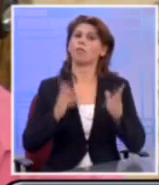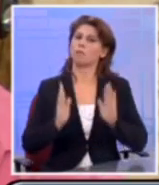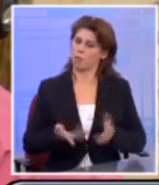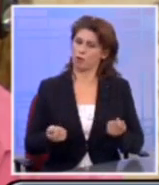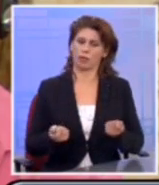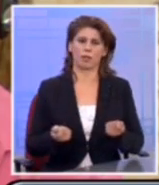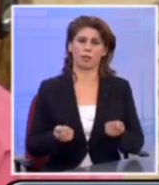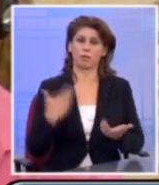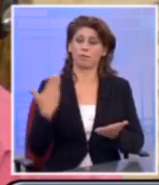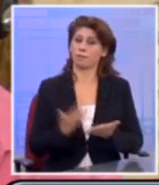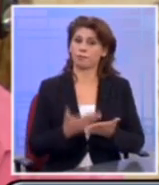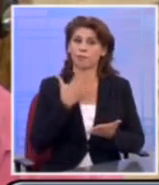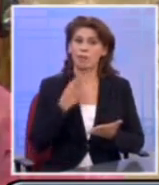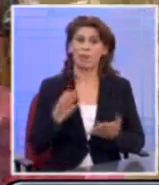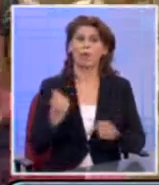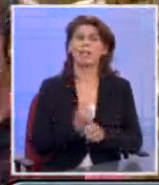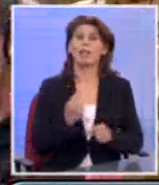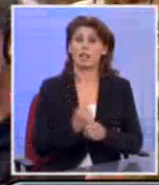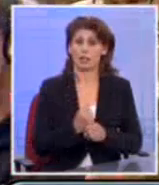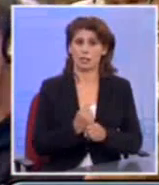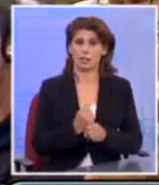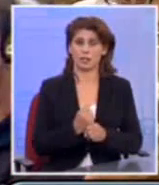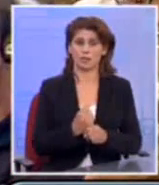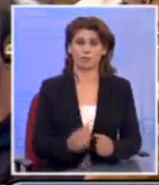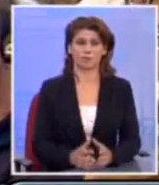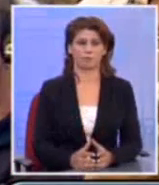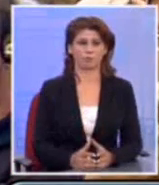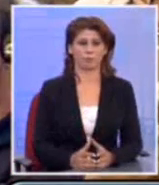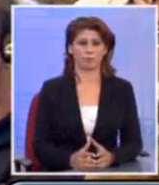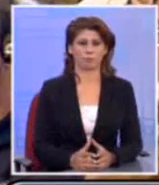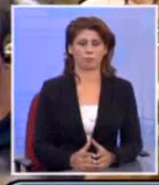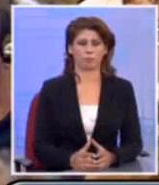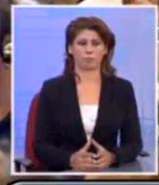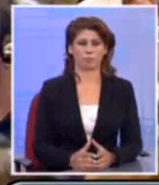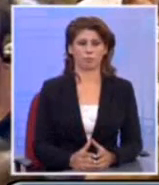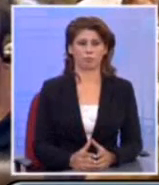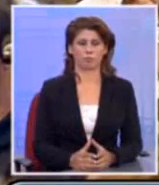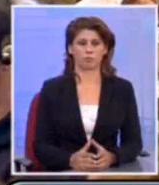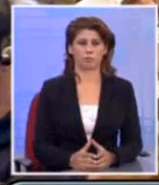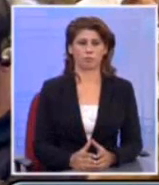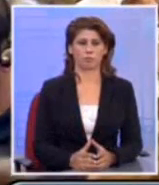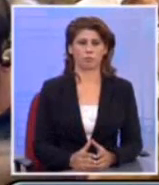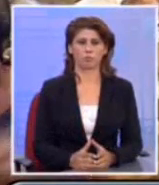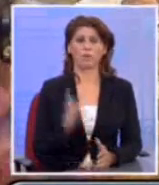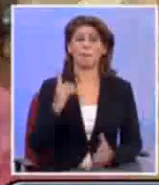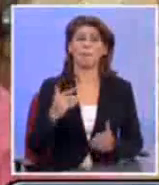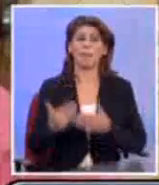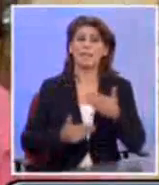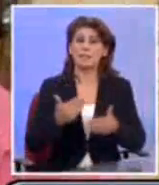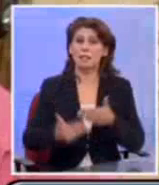γίνουν. Απέδειξαν λοιπόν οι εργασίες μας ότι μία σειρά